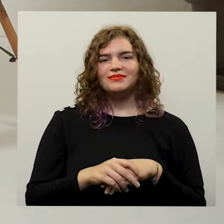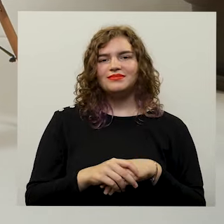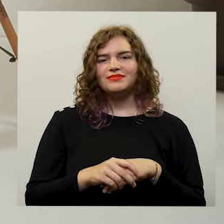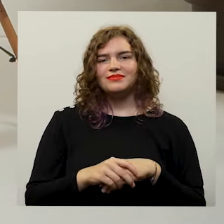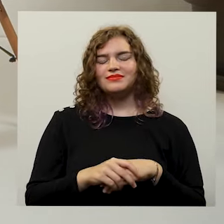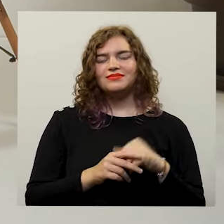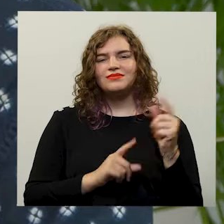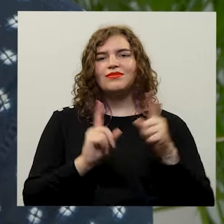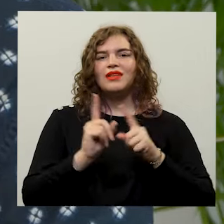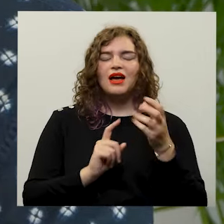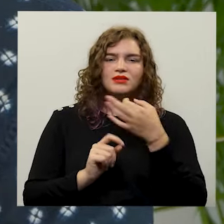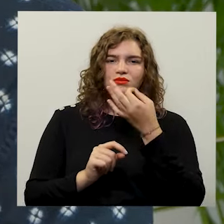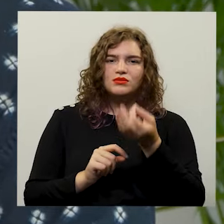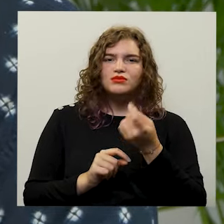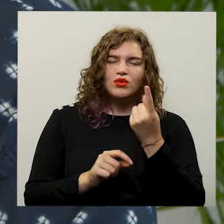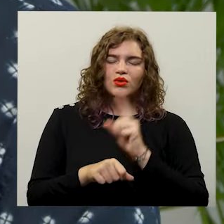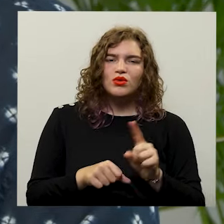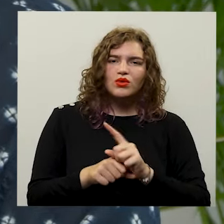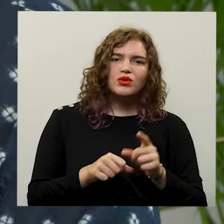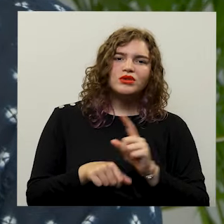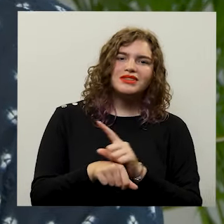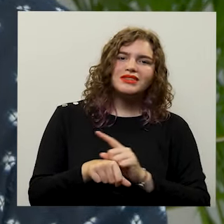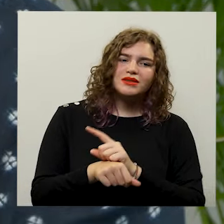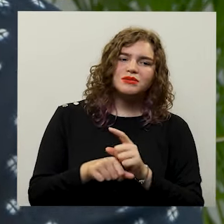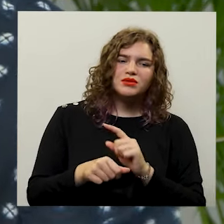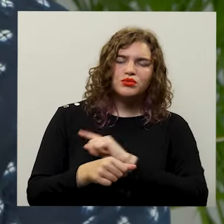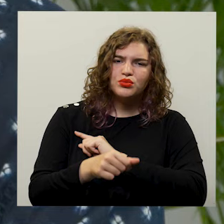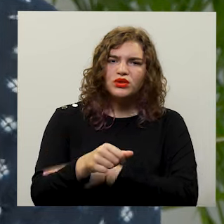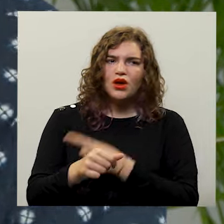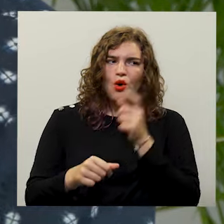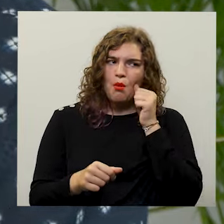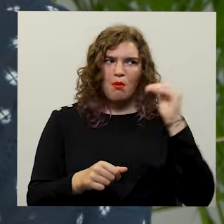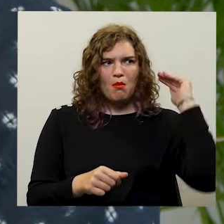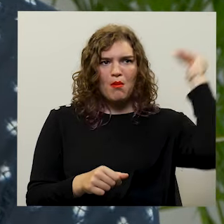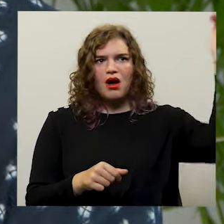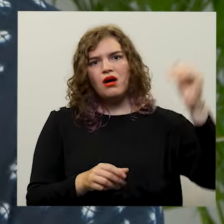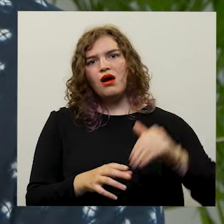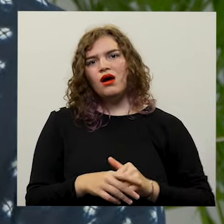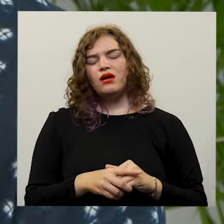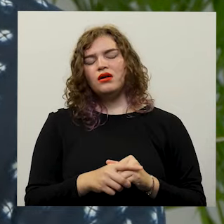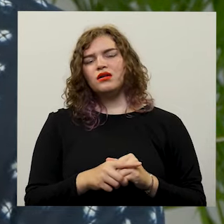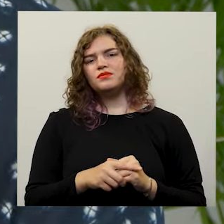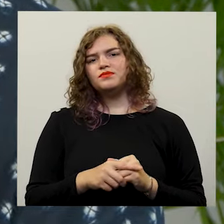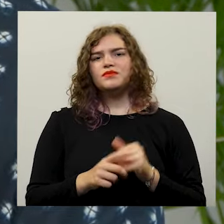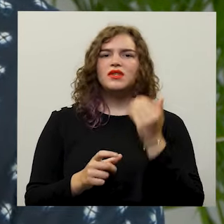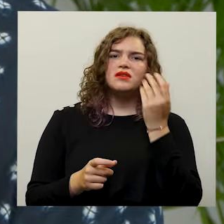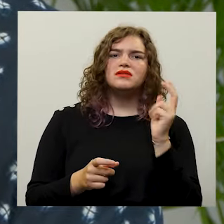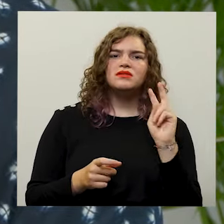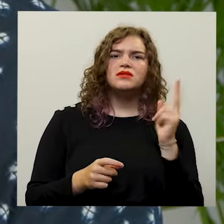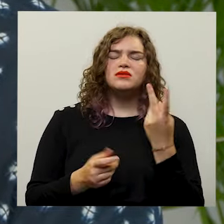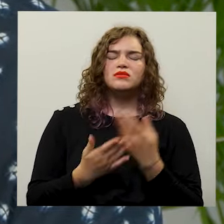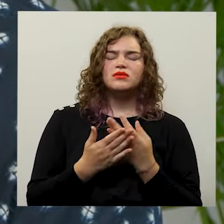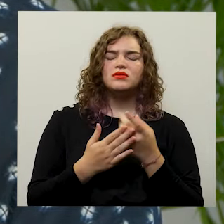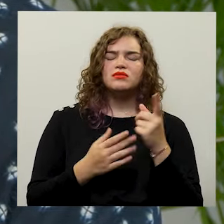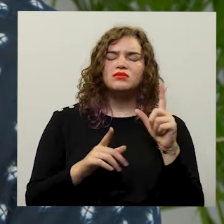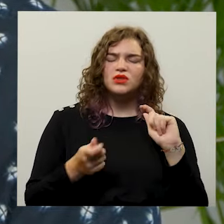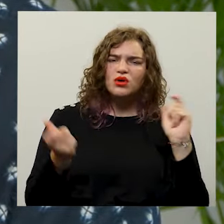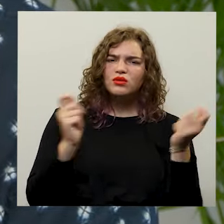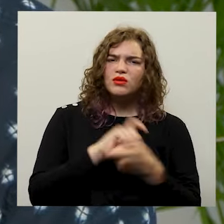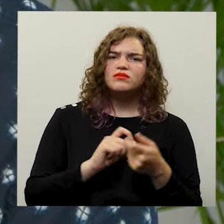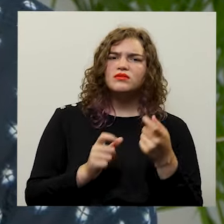Dar a spus un lucru, că cât era el de puternic și era un om mare, așa, când s-a întors la Domnul, zicea